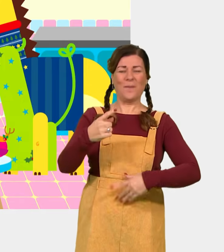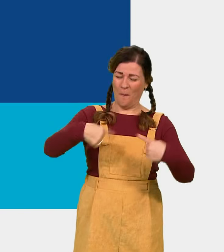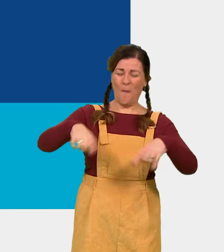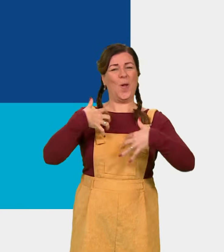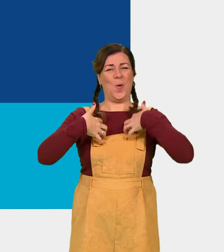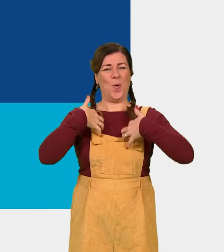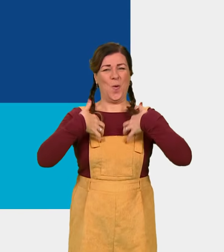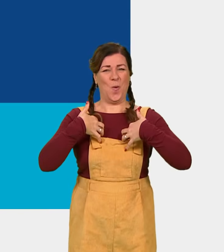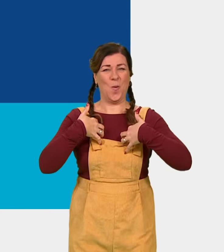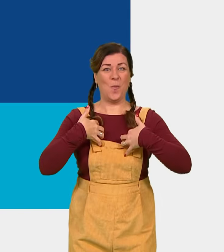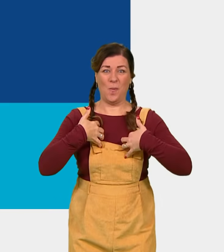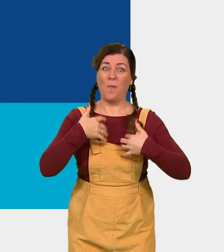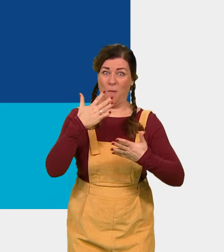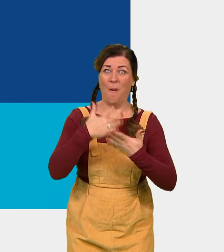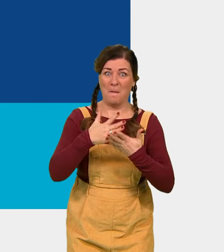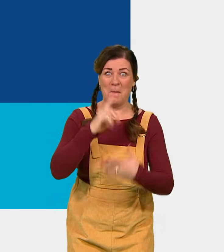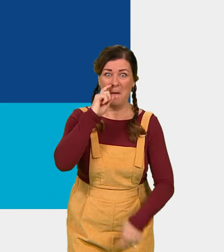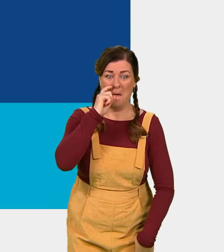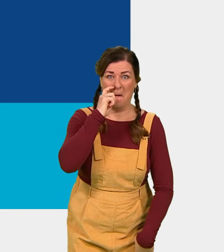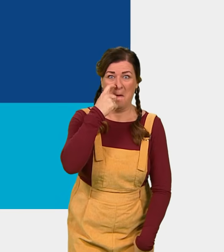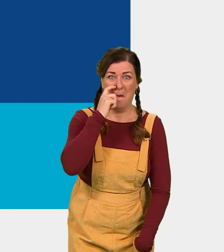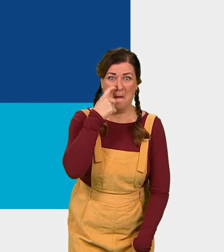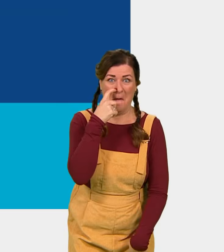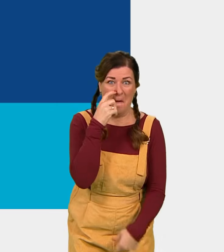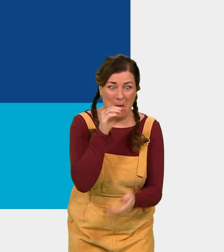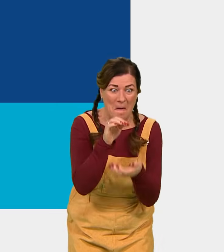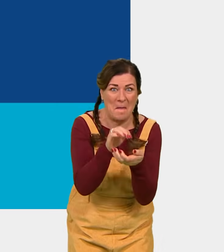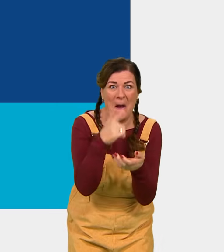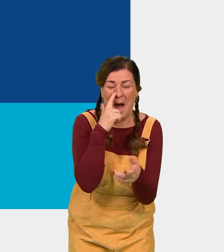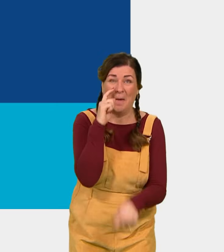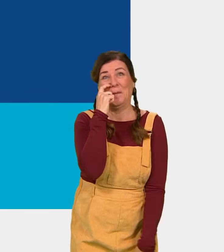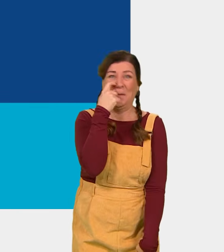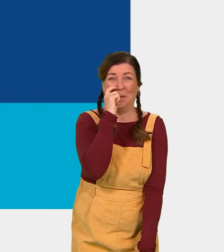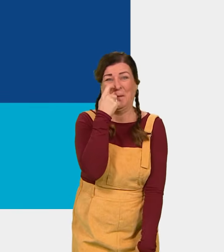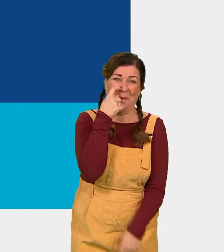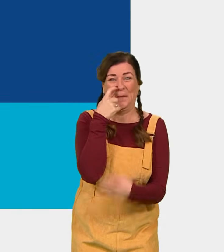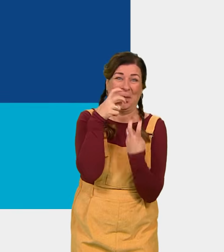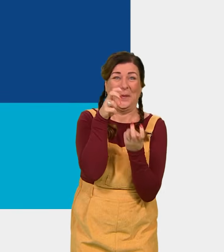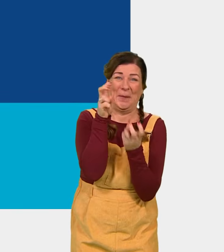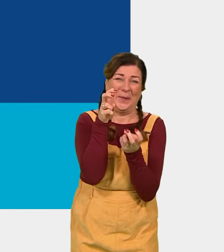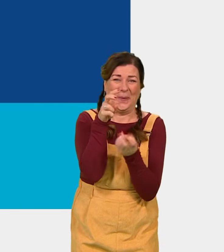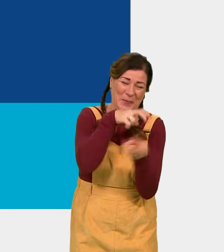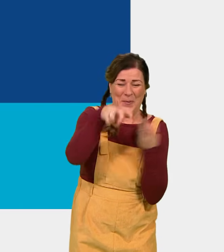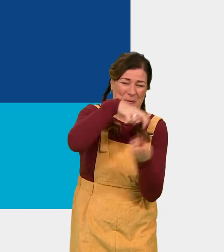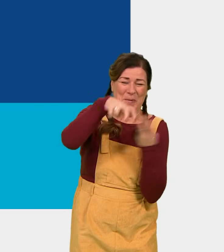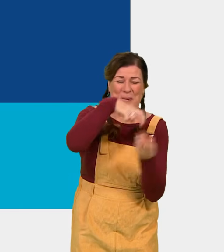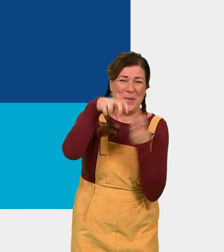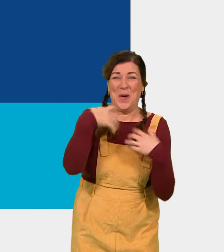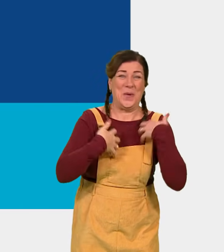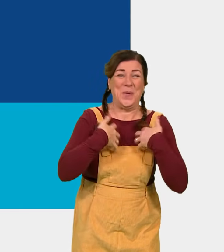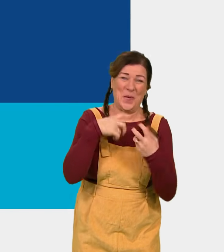bodde, yn enwedig y lygoden, oedd yn gwychian fel peth gwyllt a dawnsio rownd y